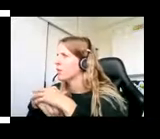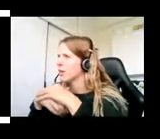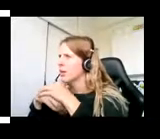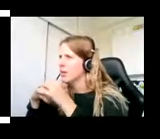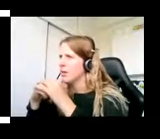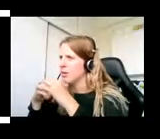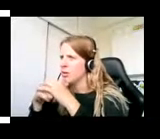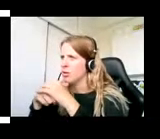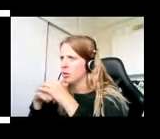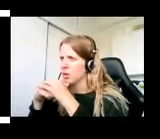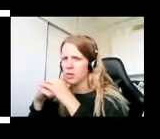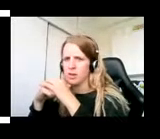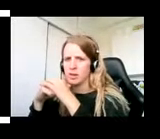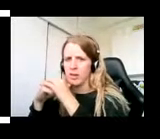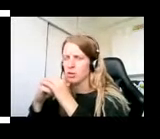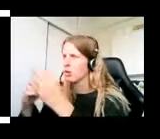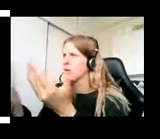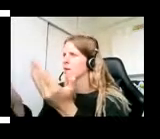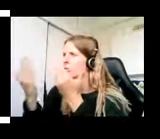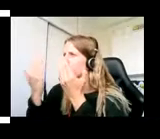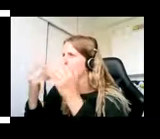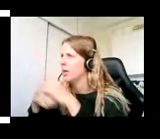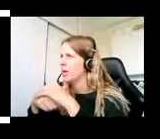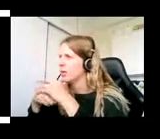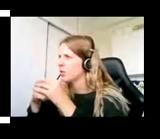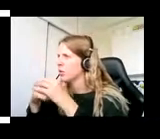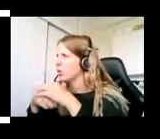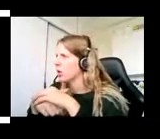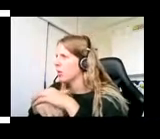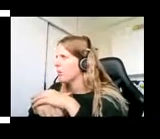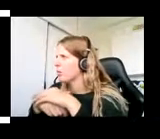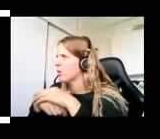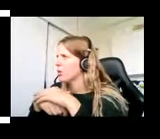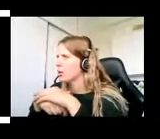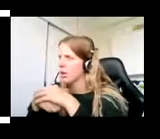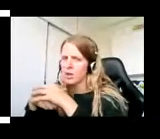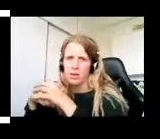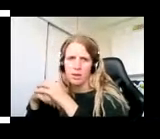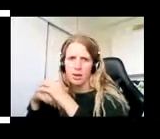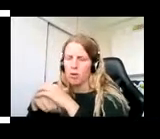in informeren indien nodig. Dus dat is eigenlijk een zorg dat je van jezelf als verantwoordelijke wel mocht